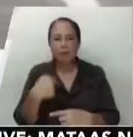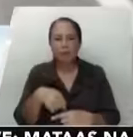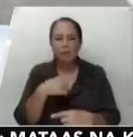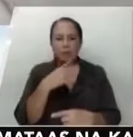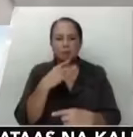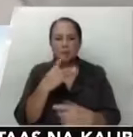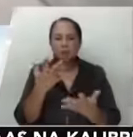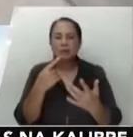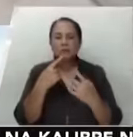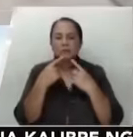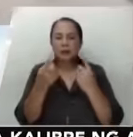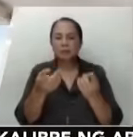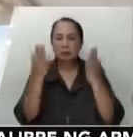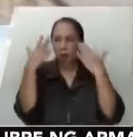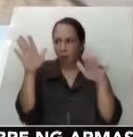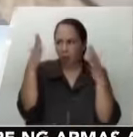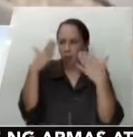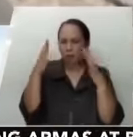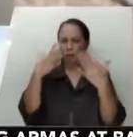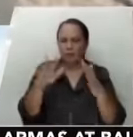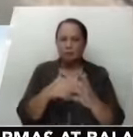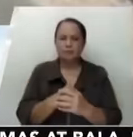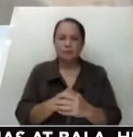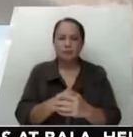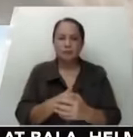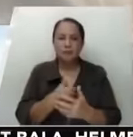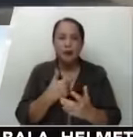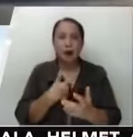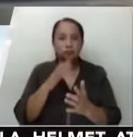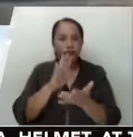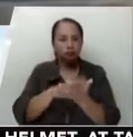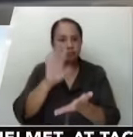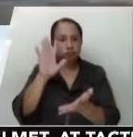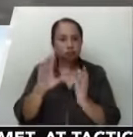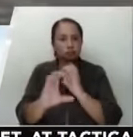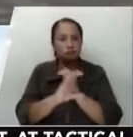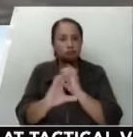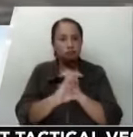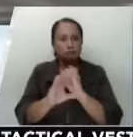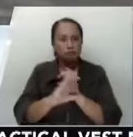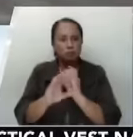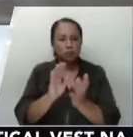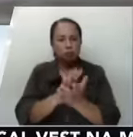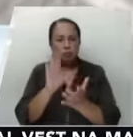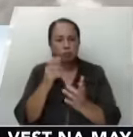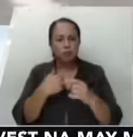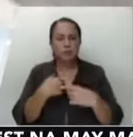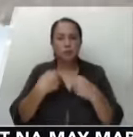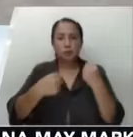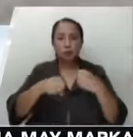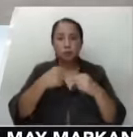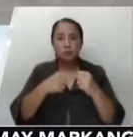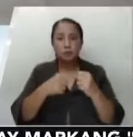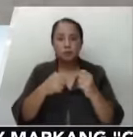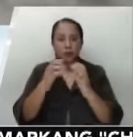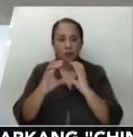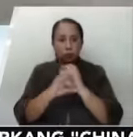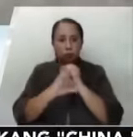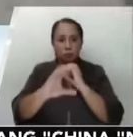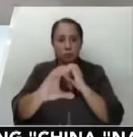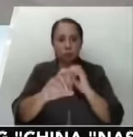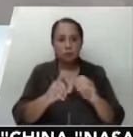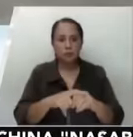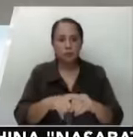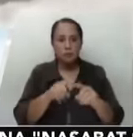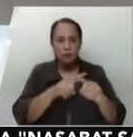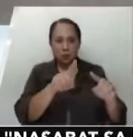我也想知道为什么。Why? Hindi niya daw po alam, sir. Agaw pansin din ang dalawang luxury vehicle, particular ang mamahaling McLaren sports car na ito, na magkaiba ang improvised plate sa likod